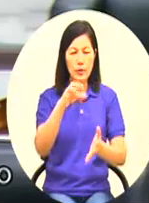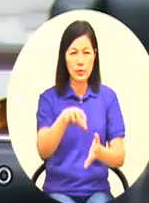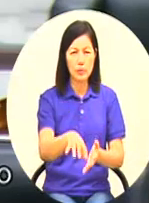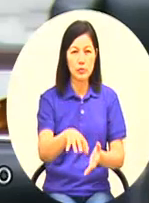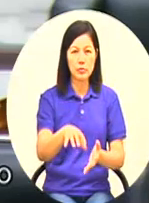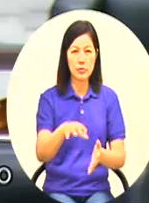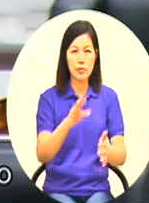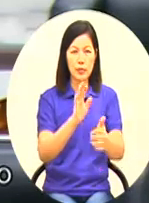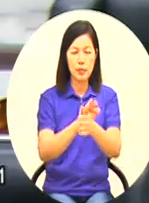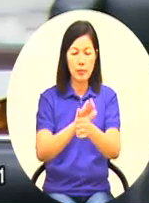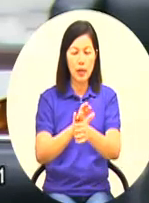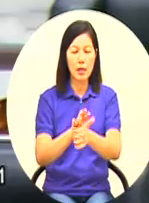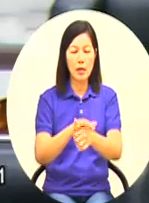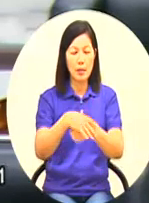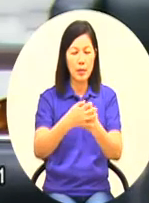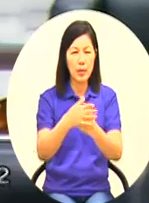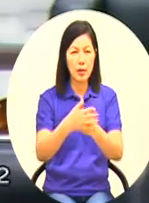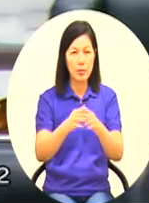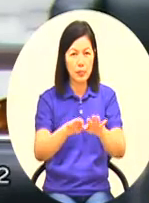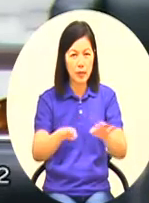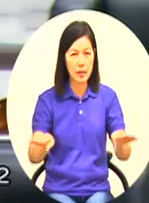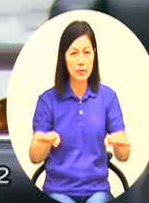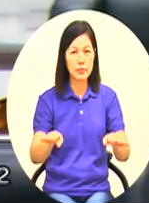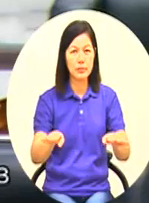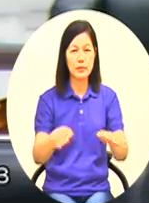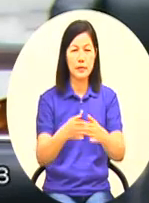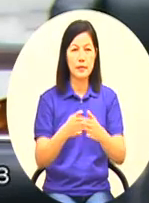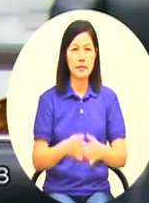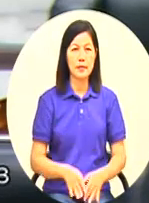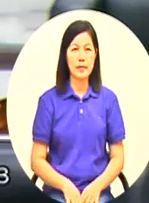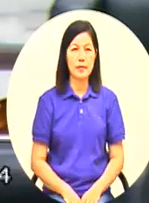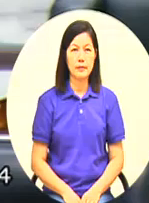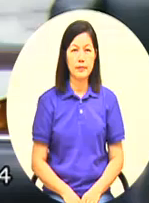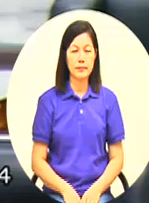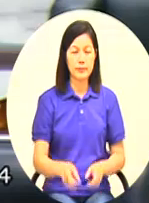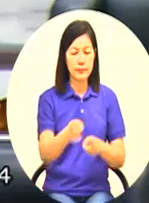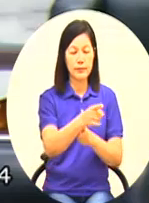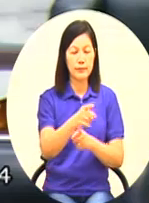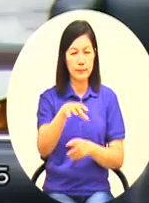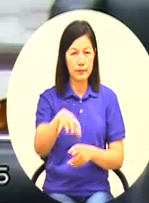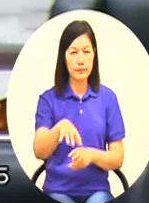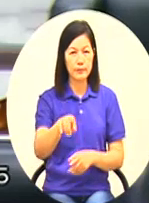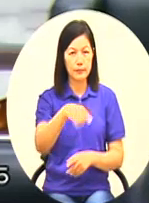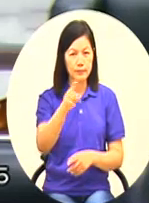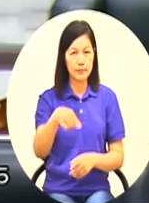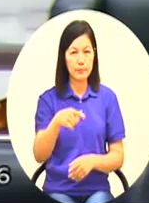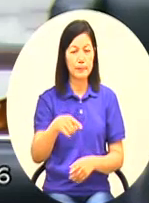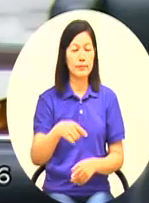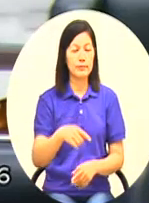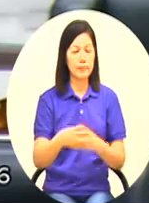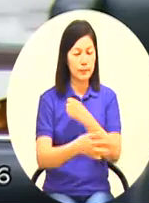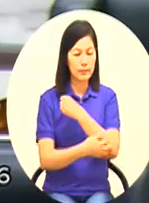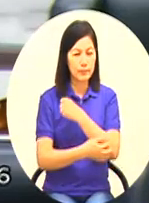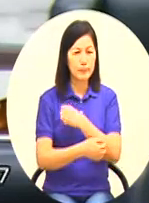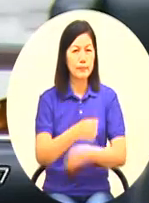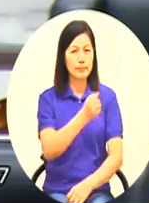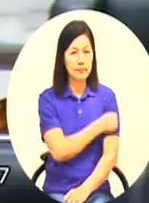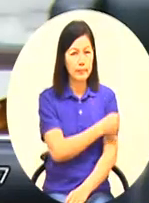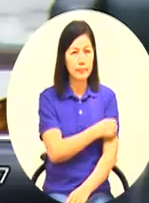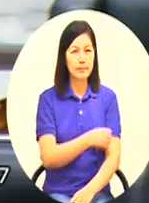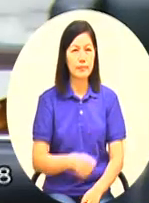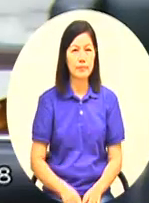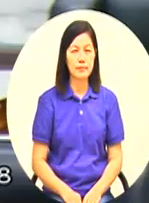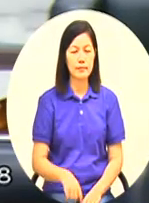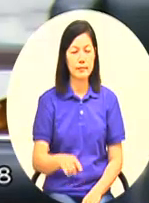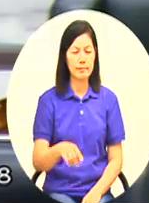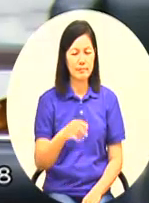维护等等那我们消防局这里大家都非常的辛苦大概特别做